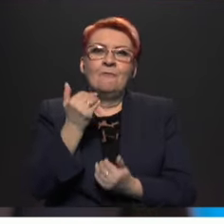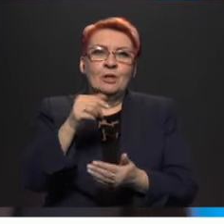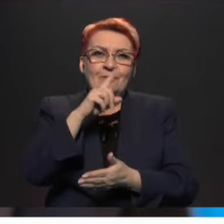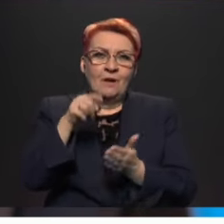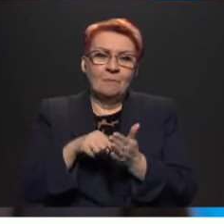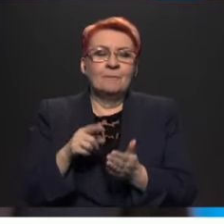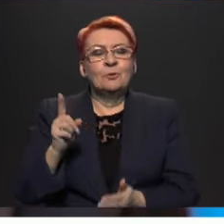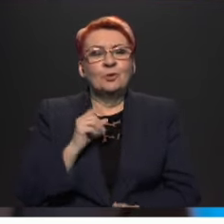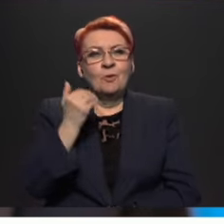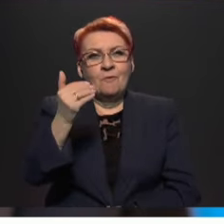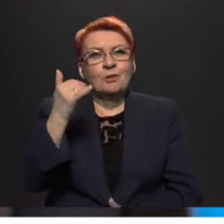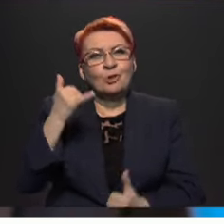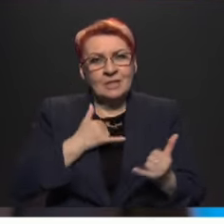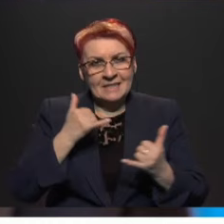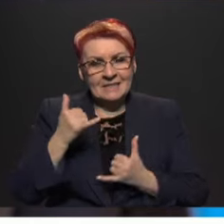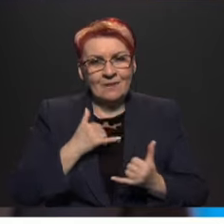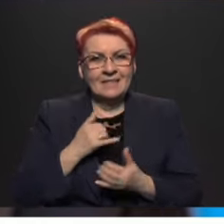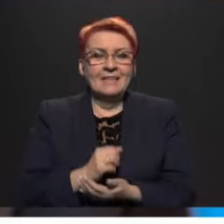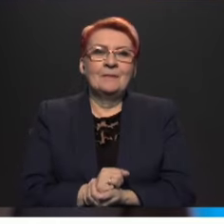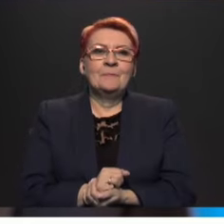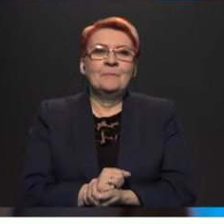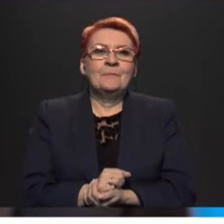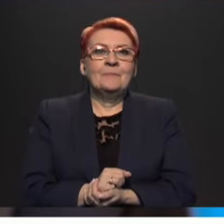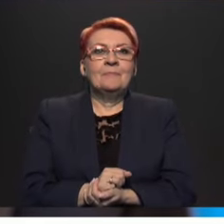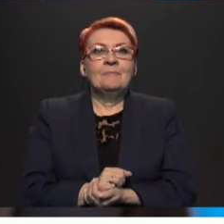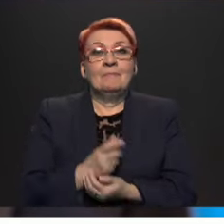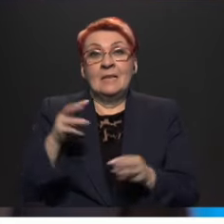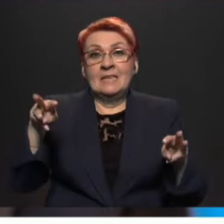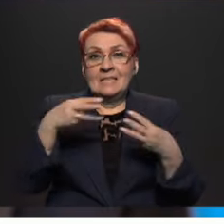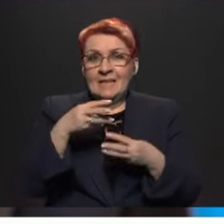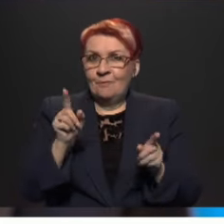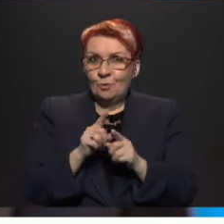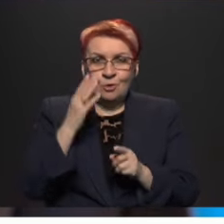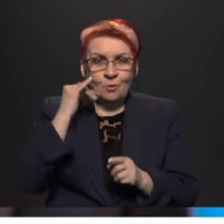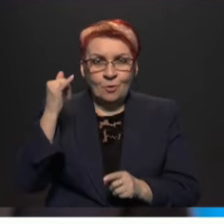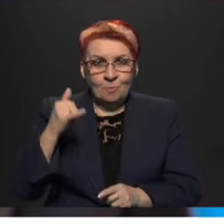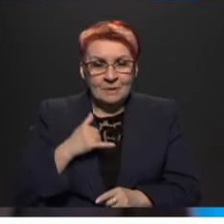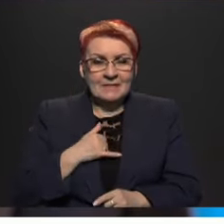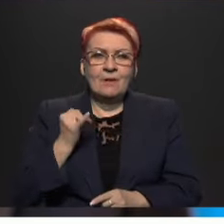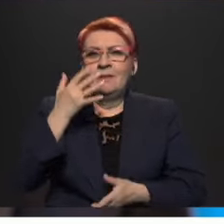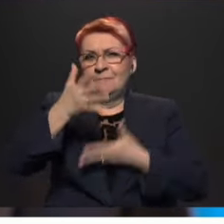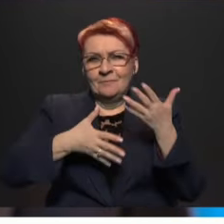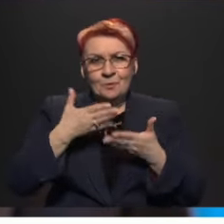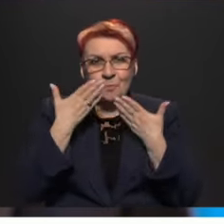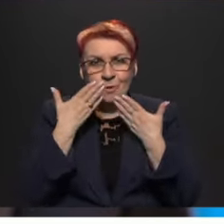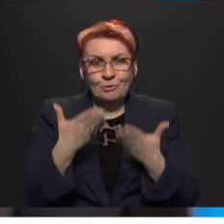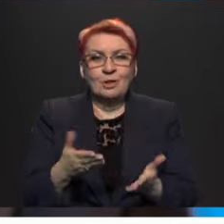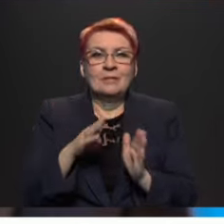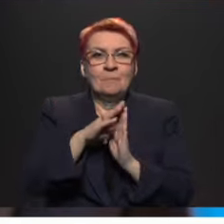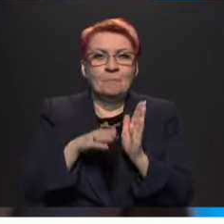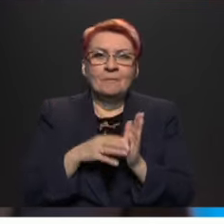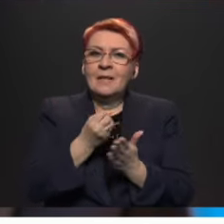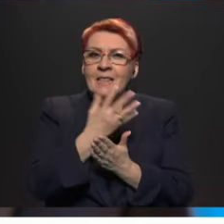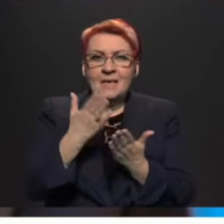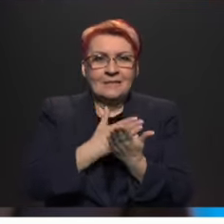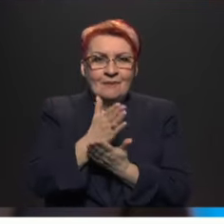к нам в студию в прямом эфире. Также помните, что и в скайпе вы можете нам легко дозвониться. Ну и прямая трансляция нашей программы идет сразу на